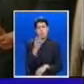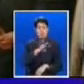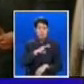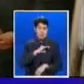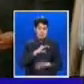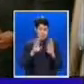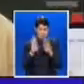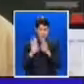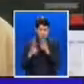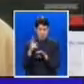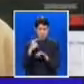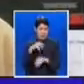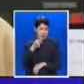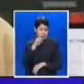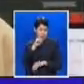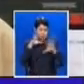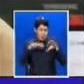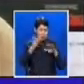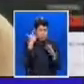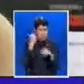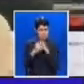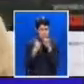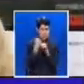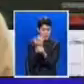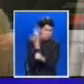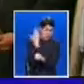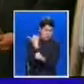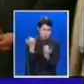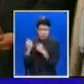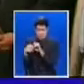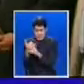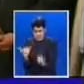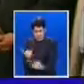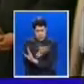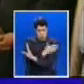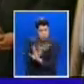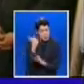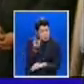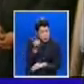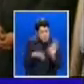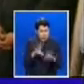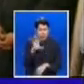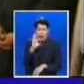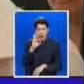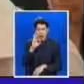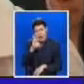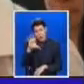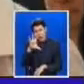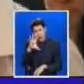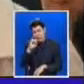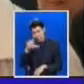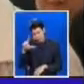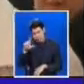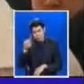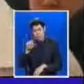าเทียบกับปริมาณน้ำที่หลังฤดูฝนปีที่ผ่านมานะครับก็จะมีน้อยกว่าประมาณ900ล้านลูกบาศก์เมตรนะครับ ประม